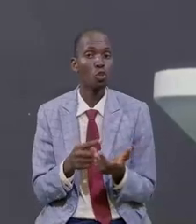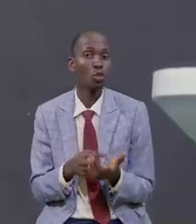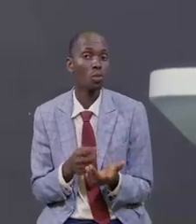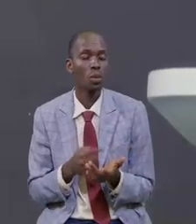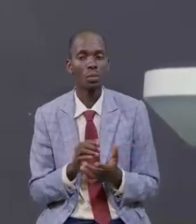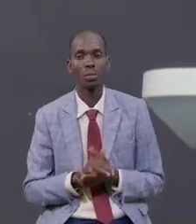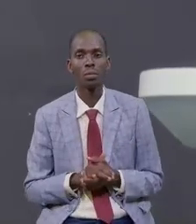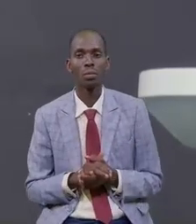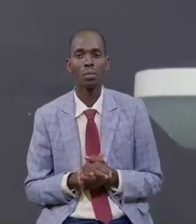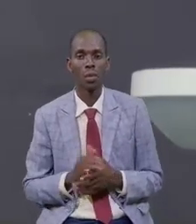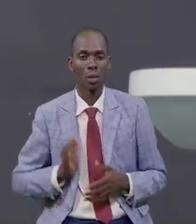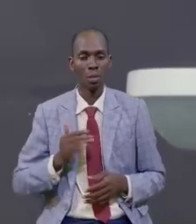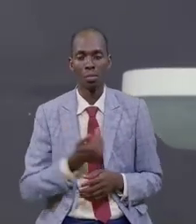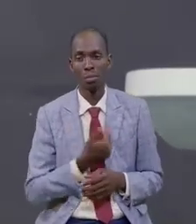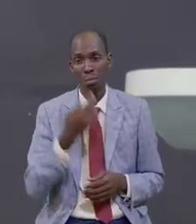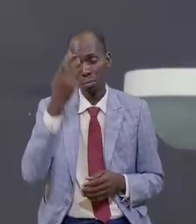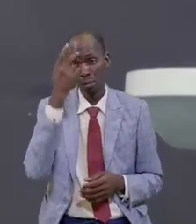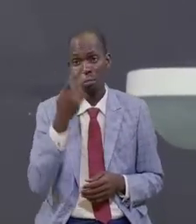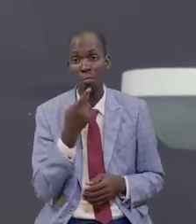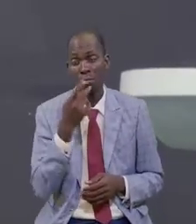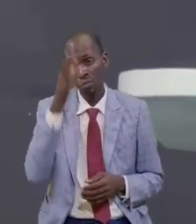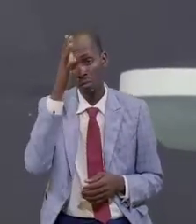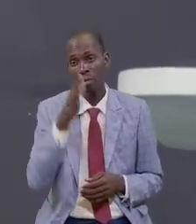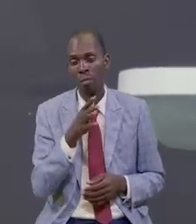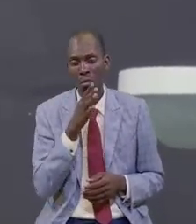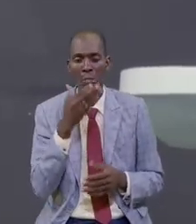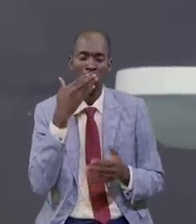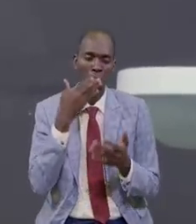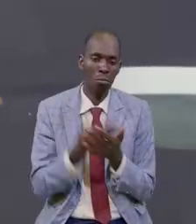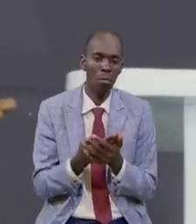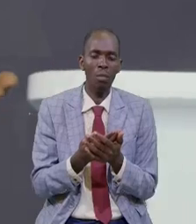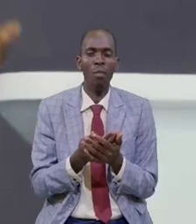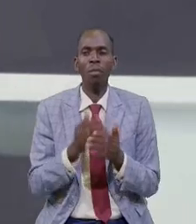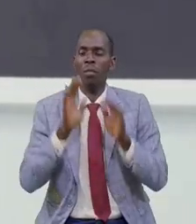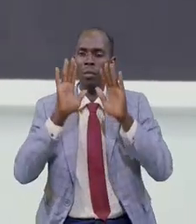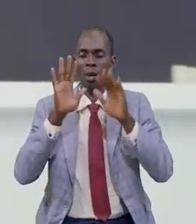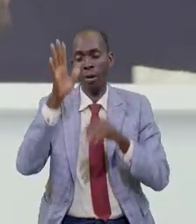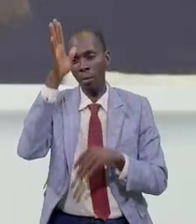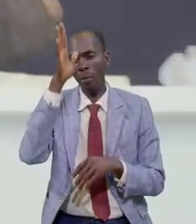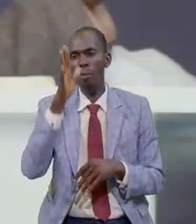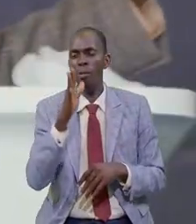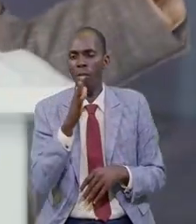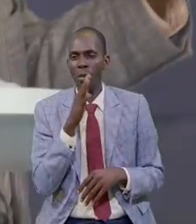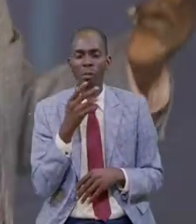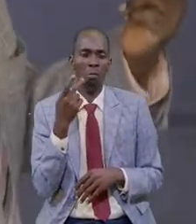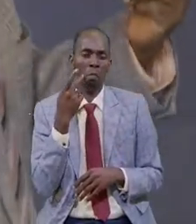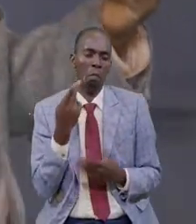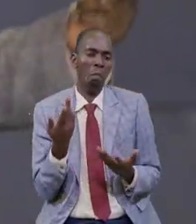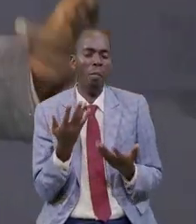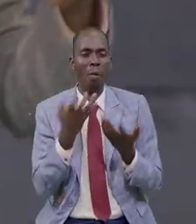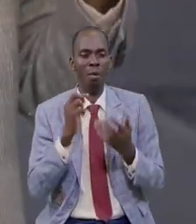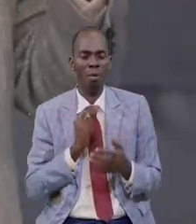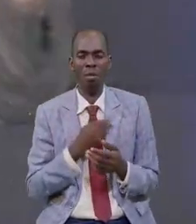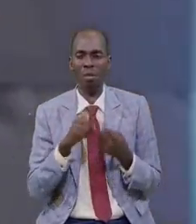parfois nos parents des parents merveilleux vous pensez être docteur